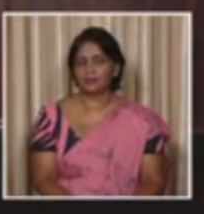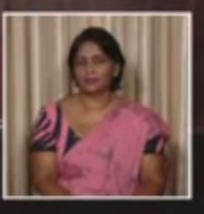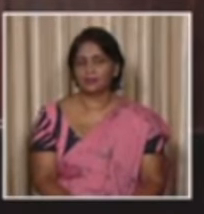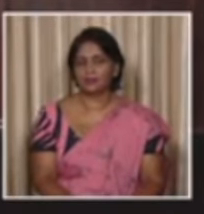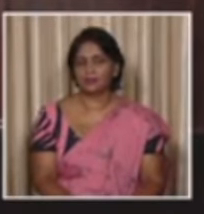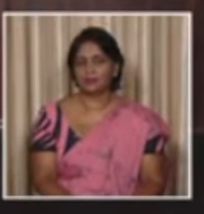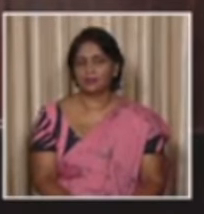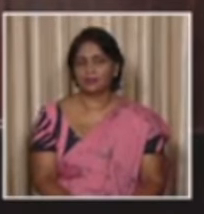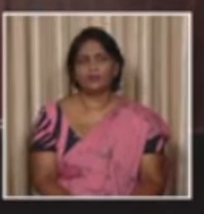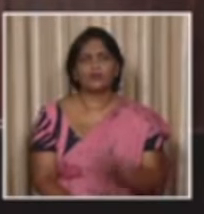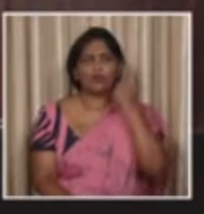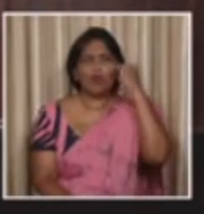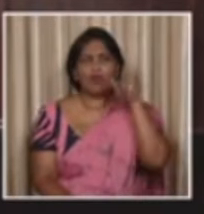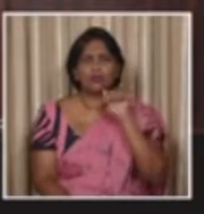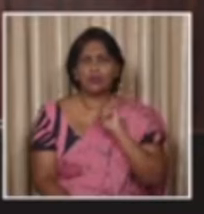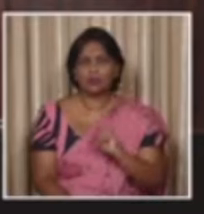මොකද්ද? ඔබතුමාට මේව කරේ